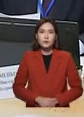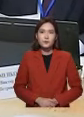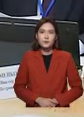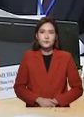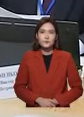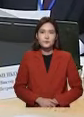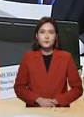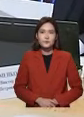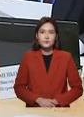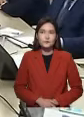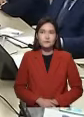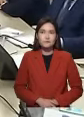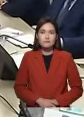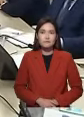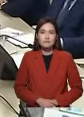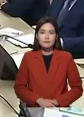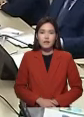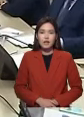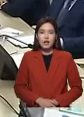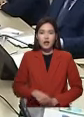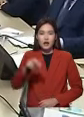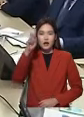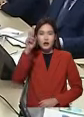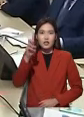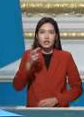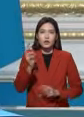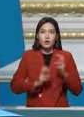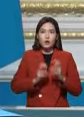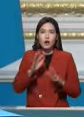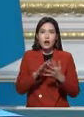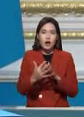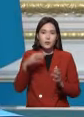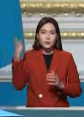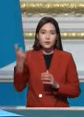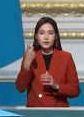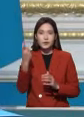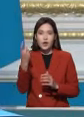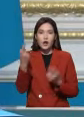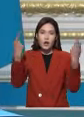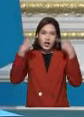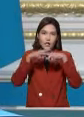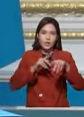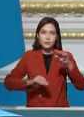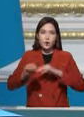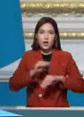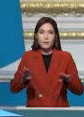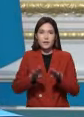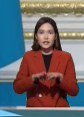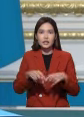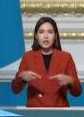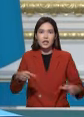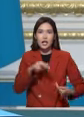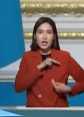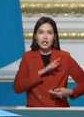во всех отраслях экономики. Біз экономиканың өнеркәсіп, ауыл шаруашылығы, көлік инфрақұрылым сияқты салаларында тығыз